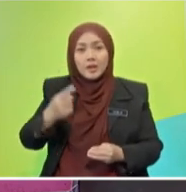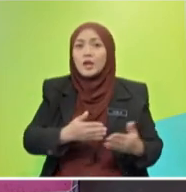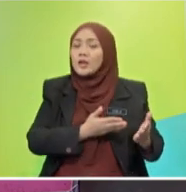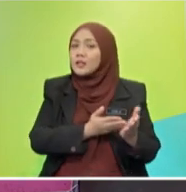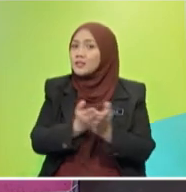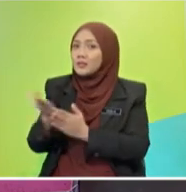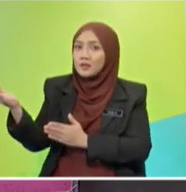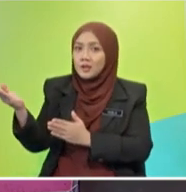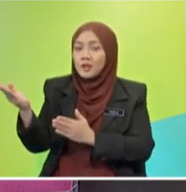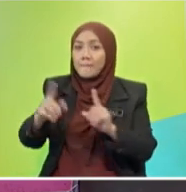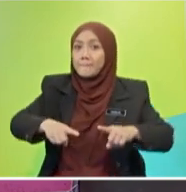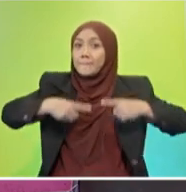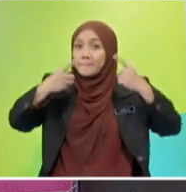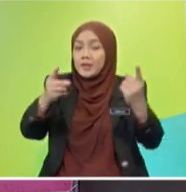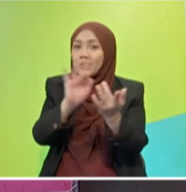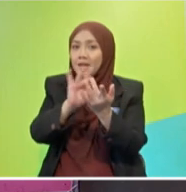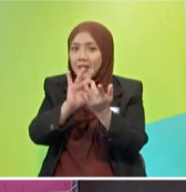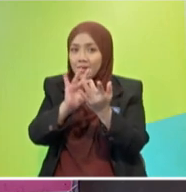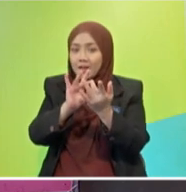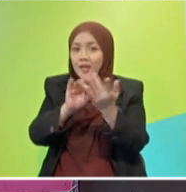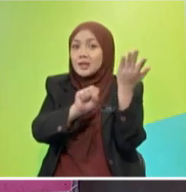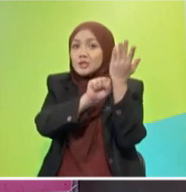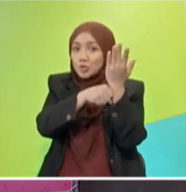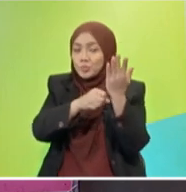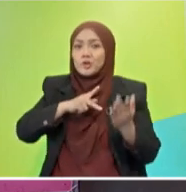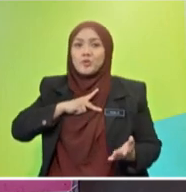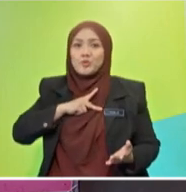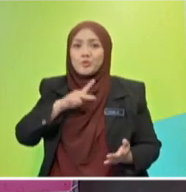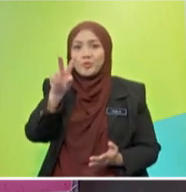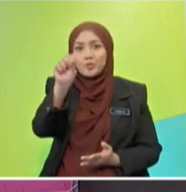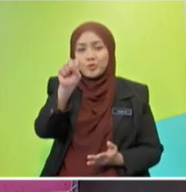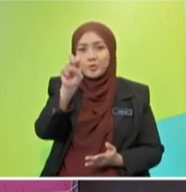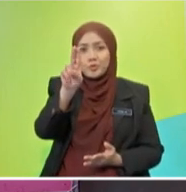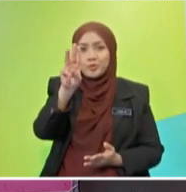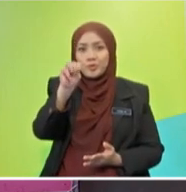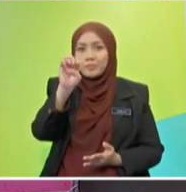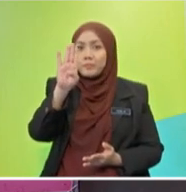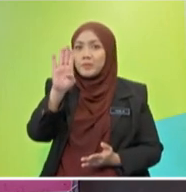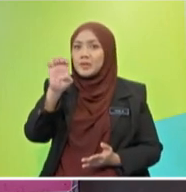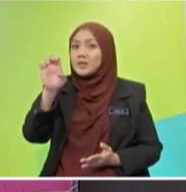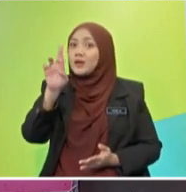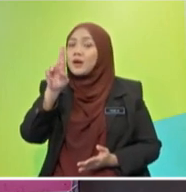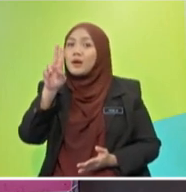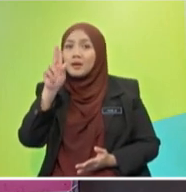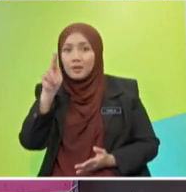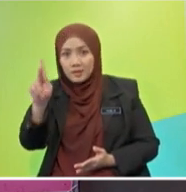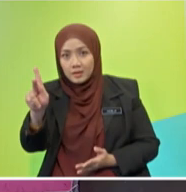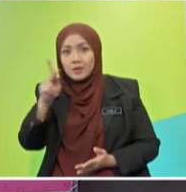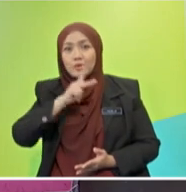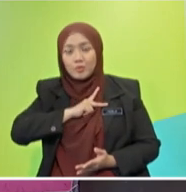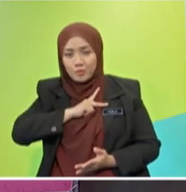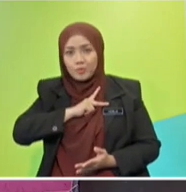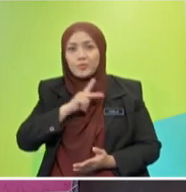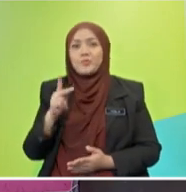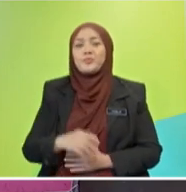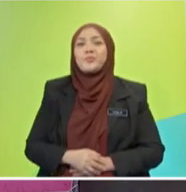ke potel sumberku bagi mendapatkan banyak latihan pengukuhan berkenaan dengan topik kita pada hari